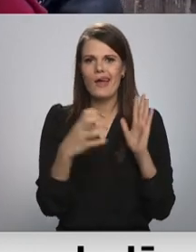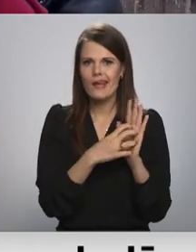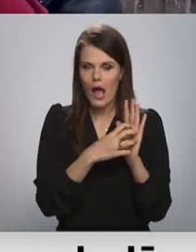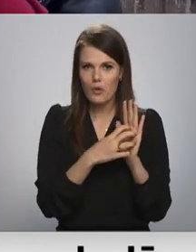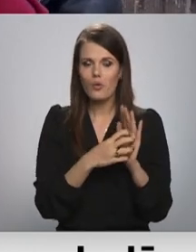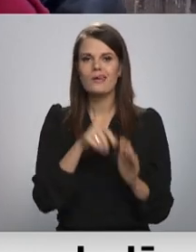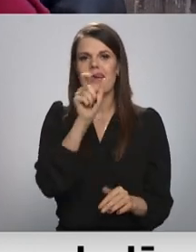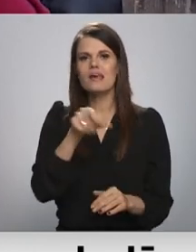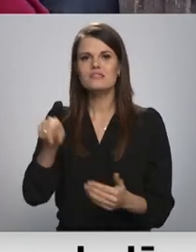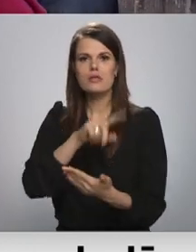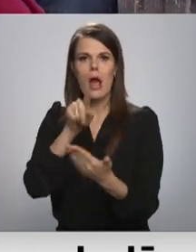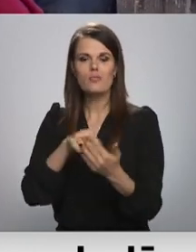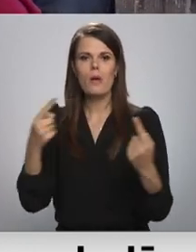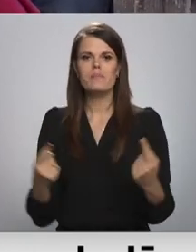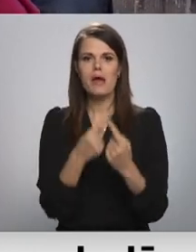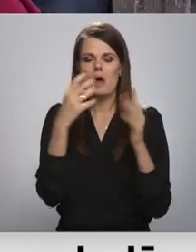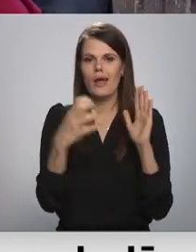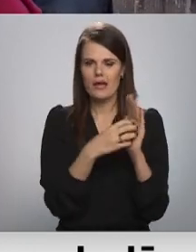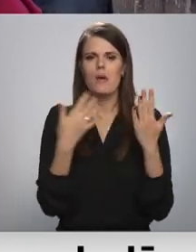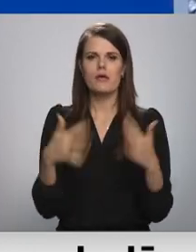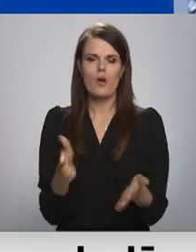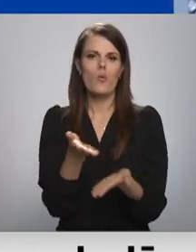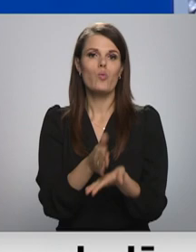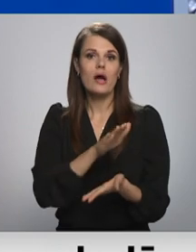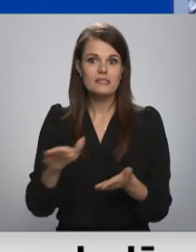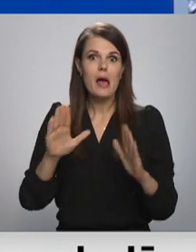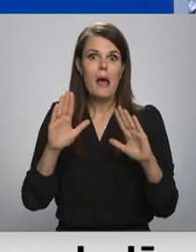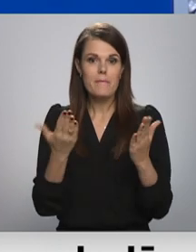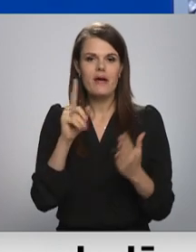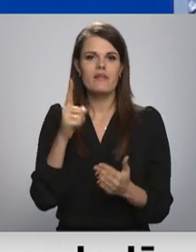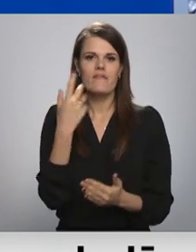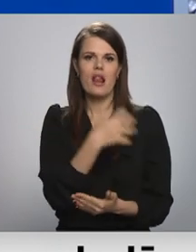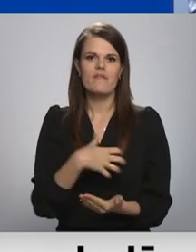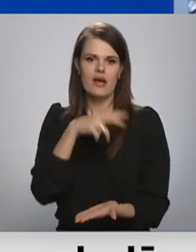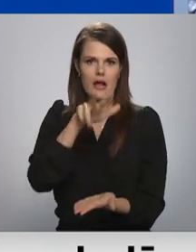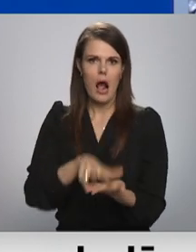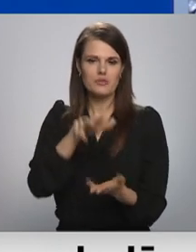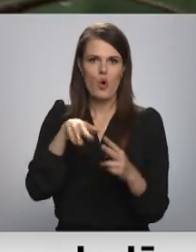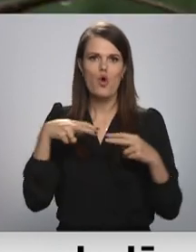Iedzīvotāju aptauja par piemērotāko ģerboni jau noslēgusies, taču tas vēl jāapstiprina